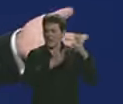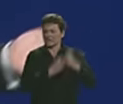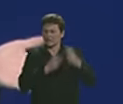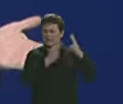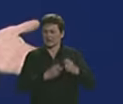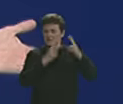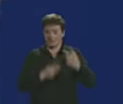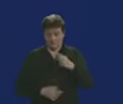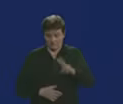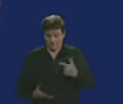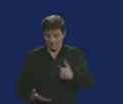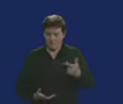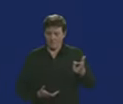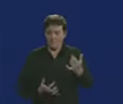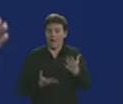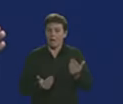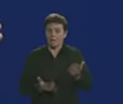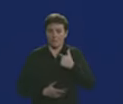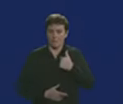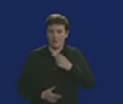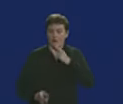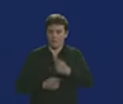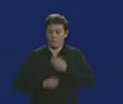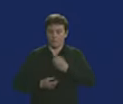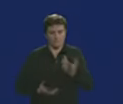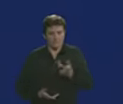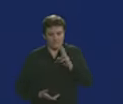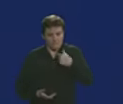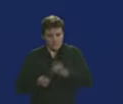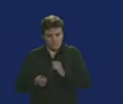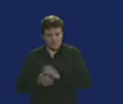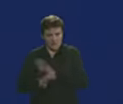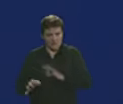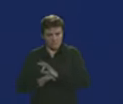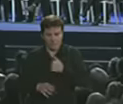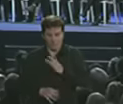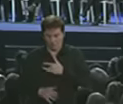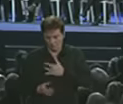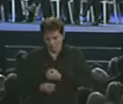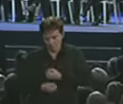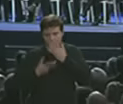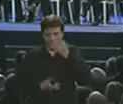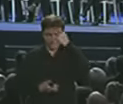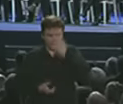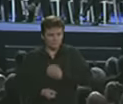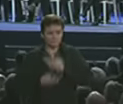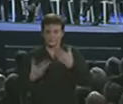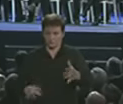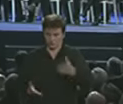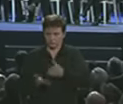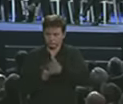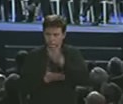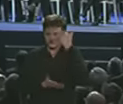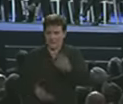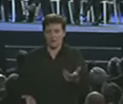pas de papier. J'ai tout dans ma tête et tout dans mon cœur. Je sais très exactement où je veux aller. Je n'ai